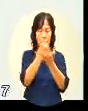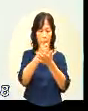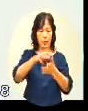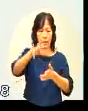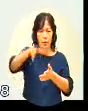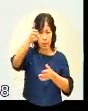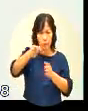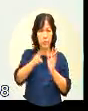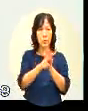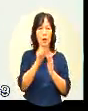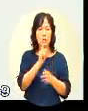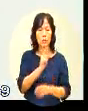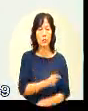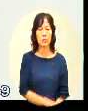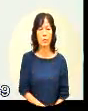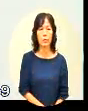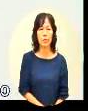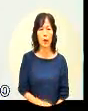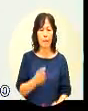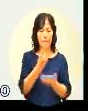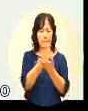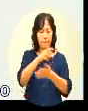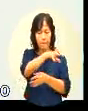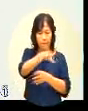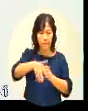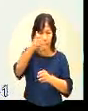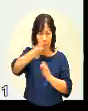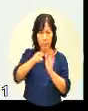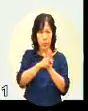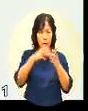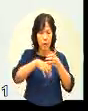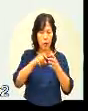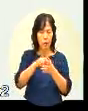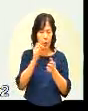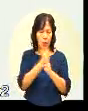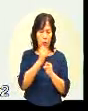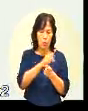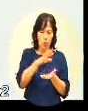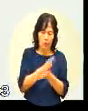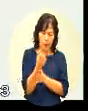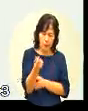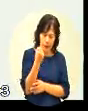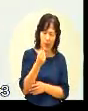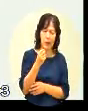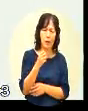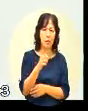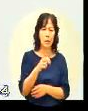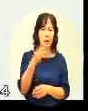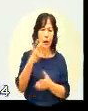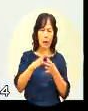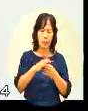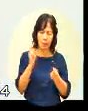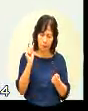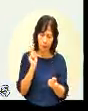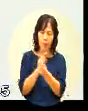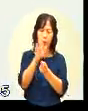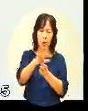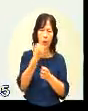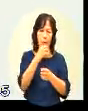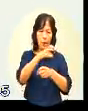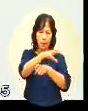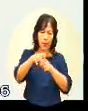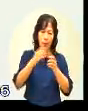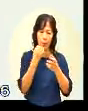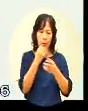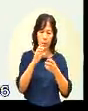里面，各位局处里面当然也有可能因为工作的压力，也许你会碰到你周边的人